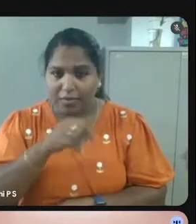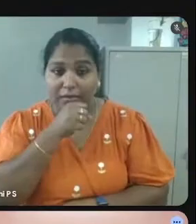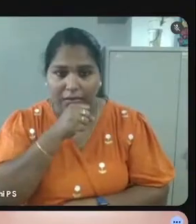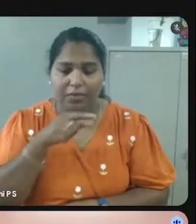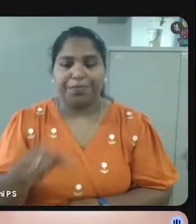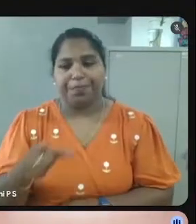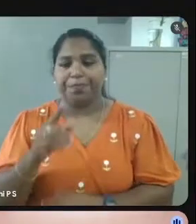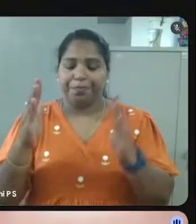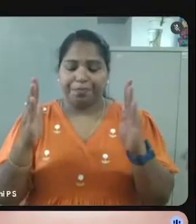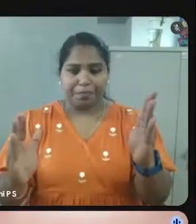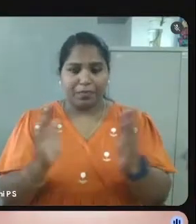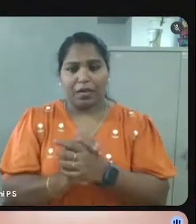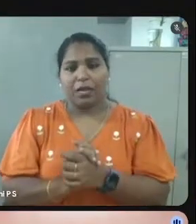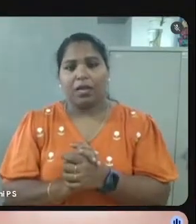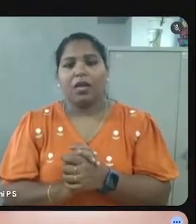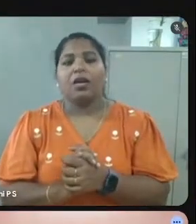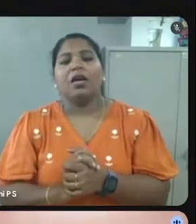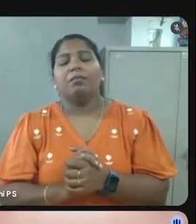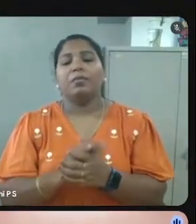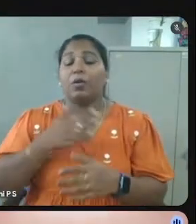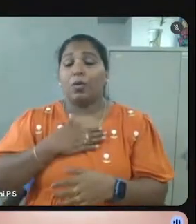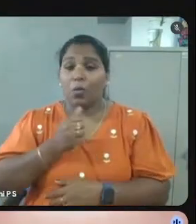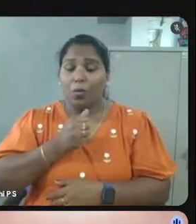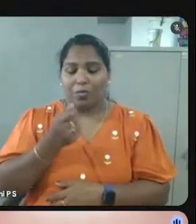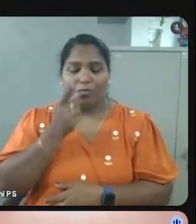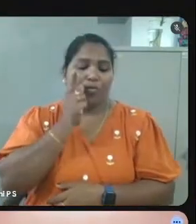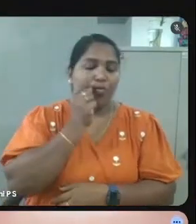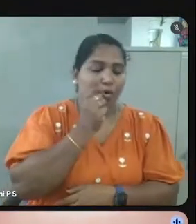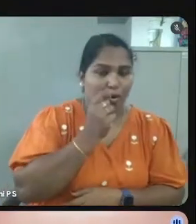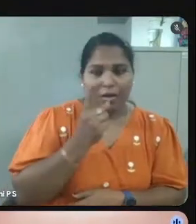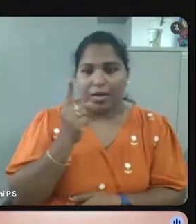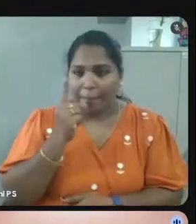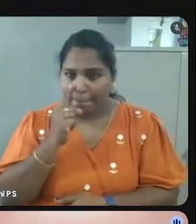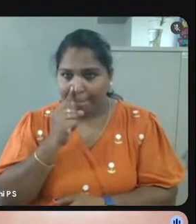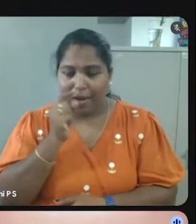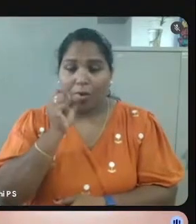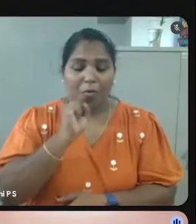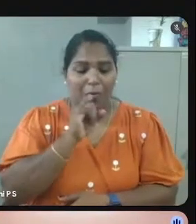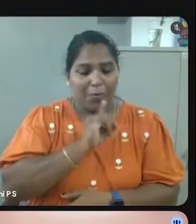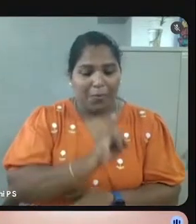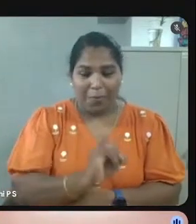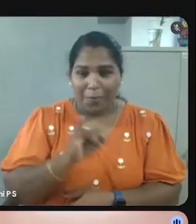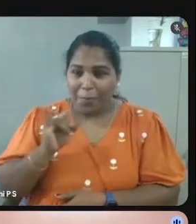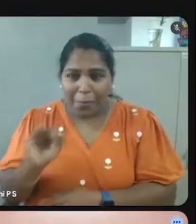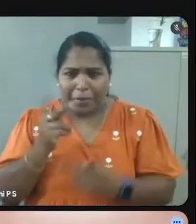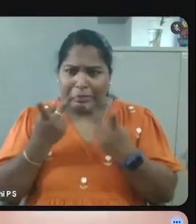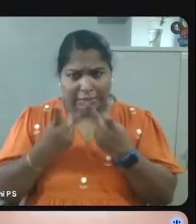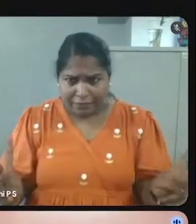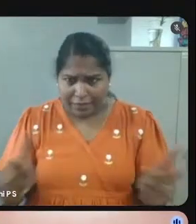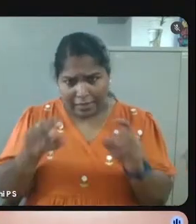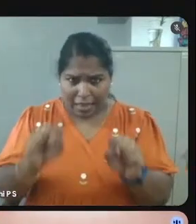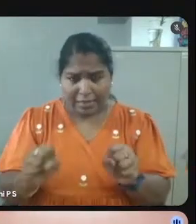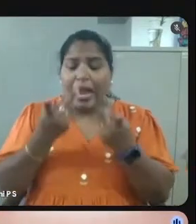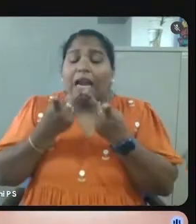ഏജിൽ ഒരു ജെനിറ്റൽസ് എന്ന് പറയുന്ന ആണുങ്ങൾ പെണ്ണുകളുടെ ഒരു പ്രത്യേകമായ ഉറുപ്പുകൾ ഡെവലപ്പ് ആവും.